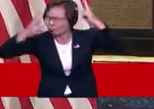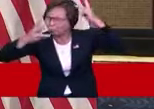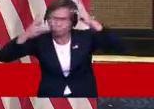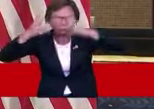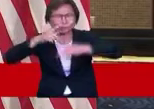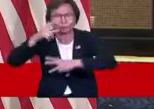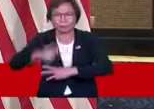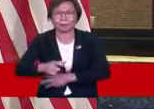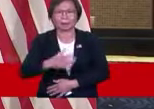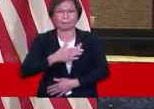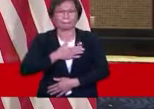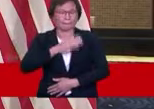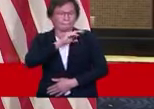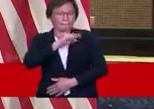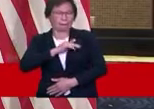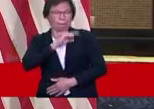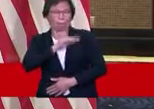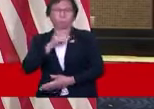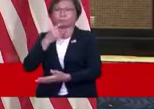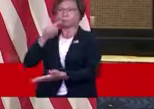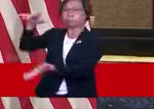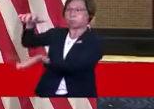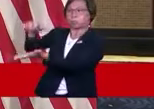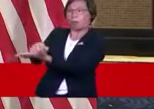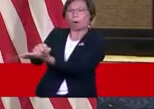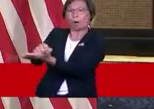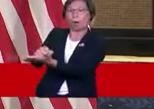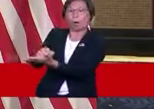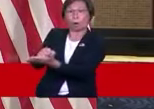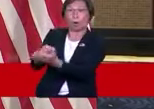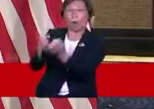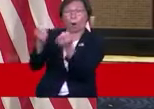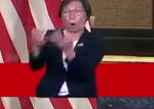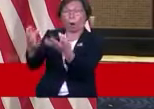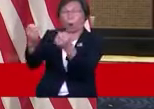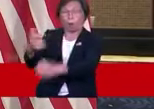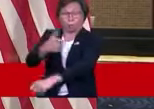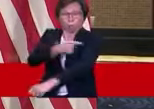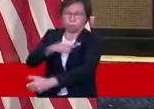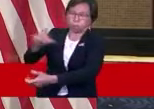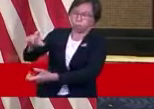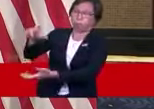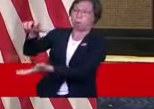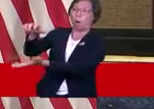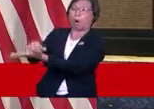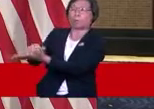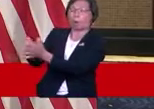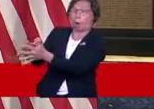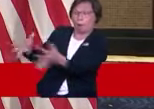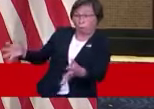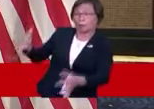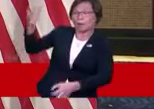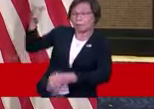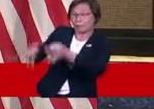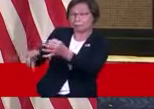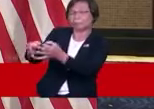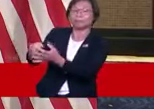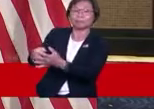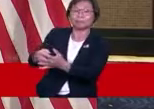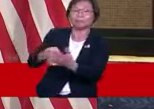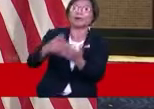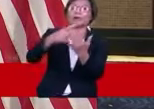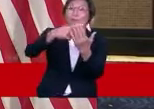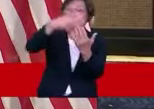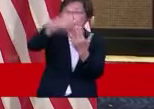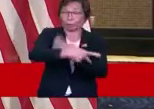by kabinet sout modem enough info lebih jadi FB Sensation program